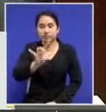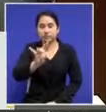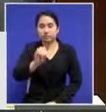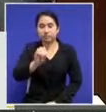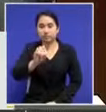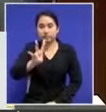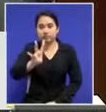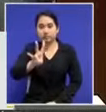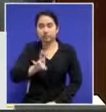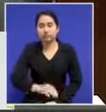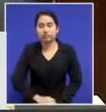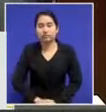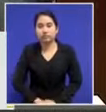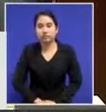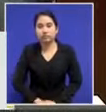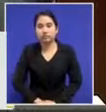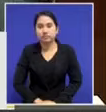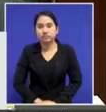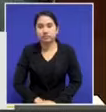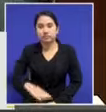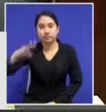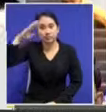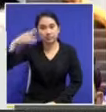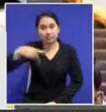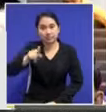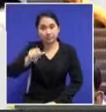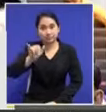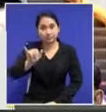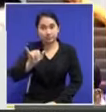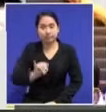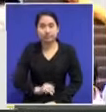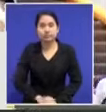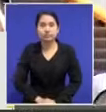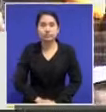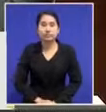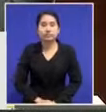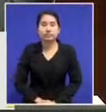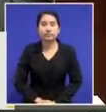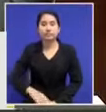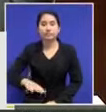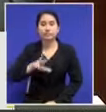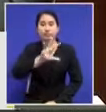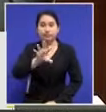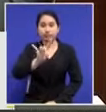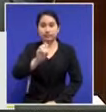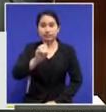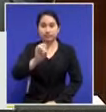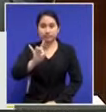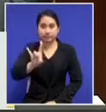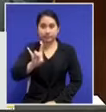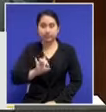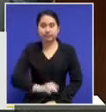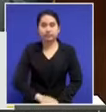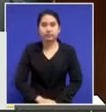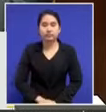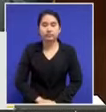387นางเพ็ญพักสีทอง พลเอกประยุทธ์จันทร์โอชาค่ะ 388นายภัยจิตศรีว